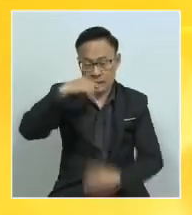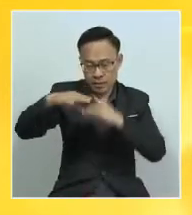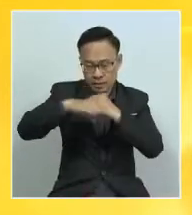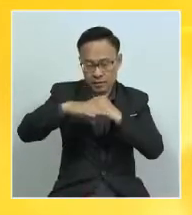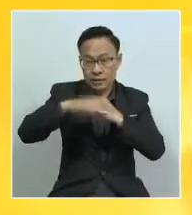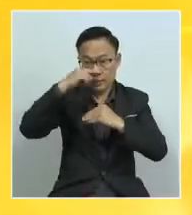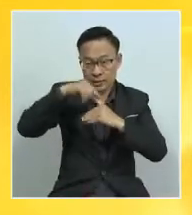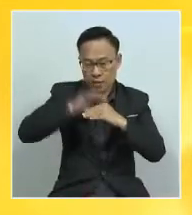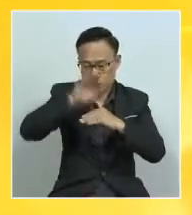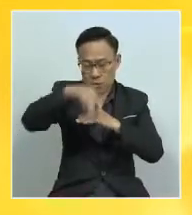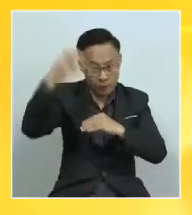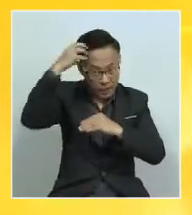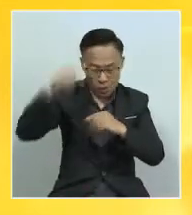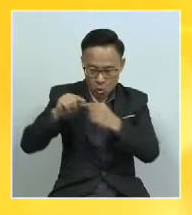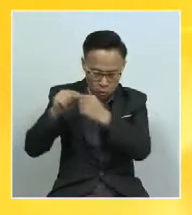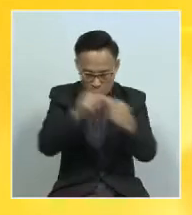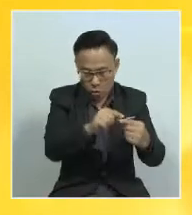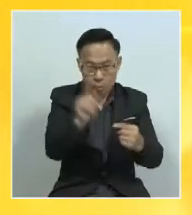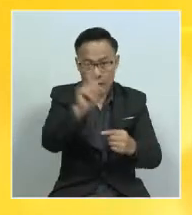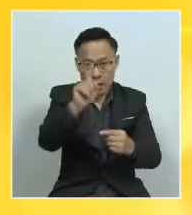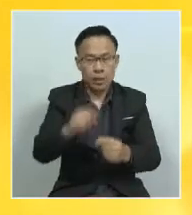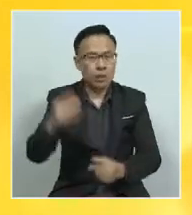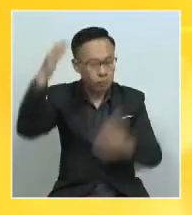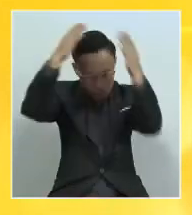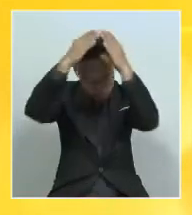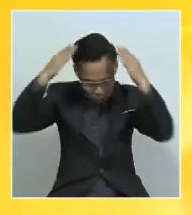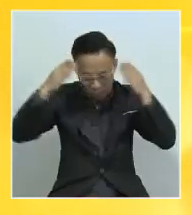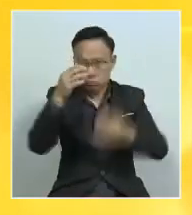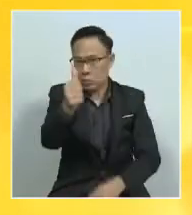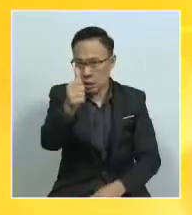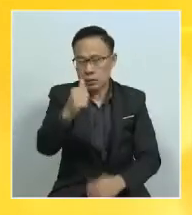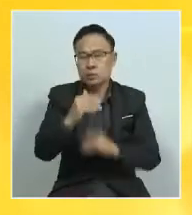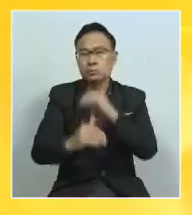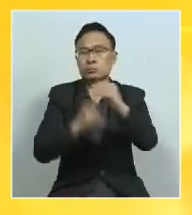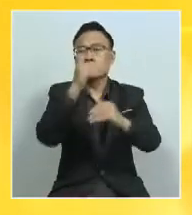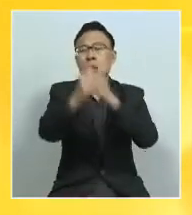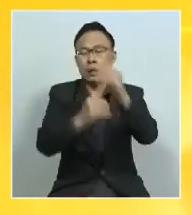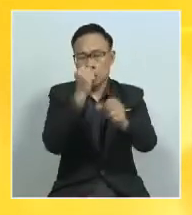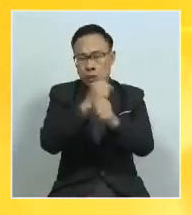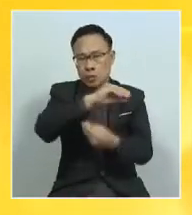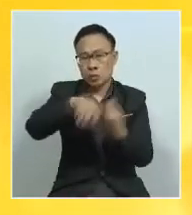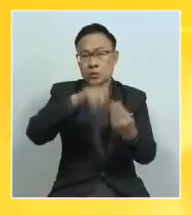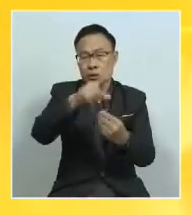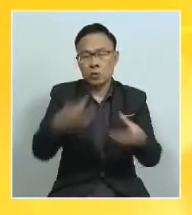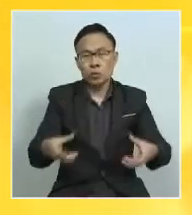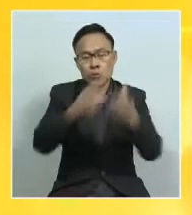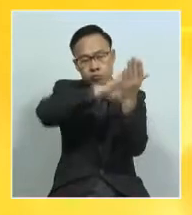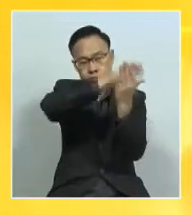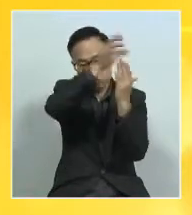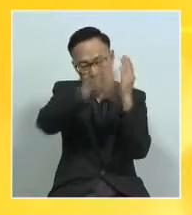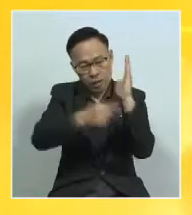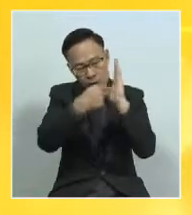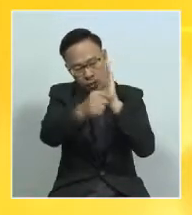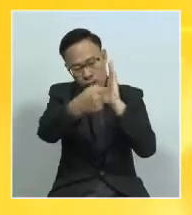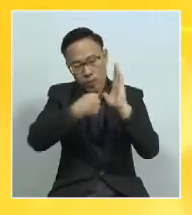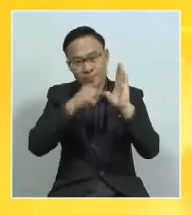ามด้วยนะฮะอันนี้เป็นการพัฒนาซึ่งเป็นส่วนหนึ่งของการพัฒนาเศรษฐกิจในพื้นที่แนวตะวันตก